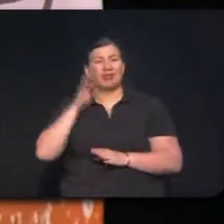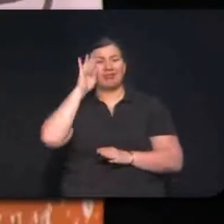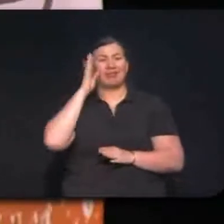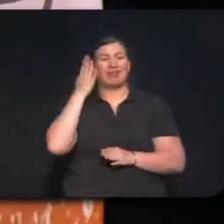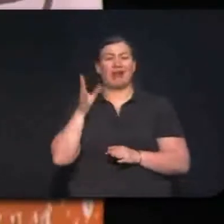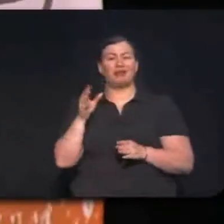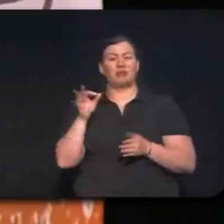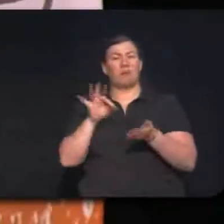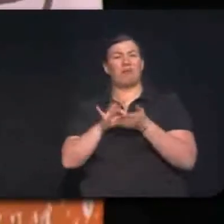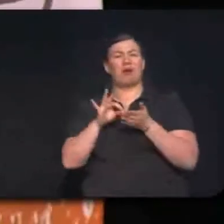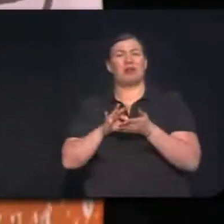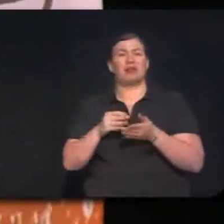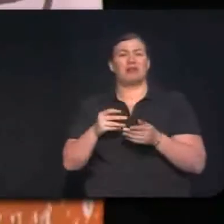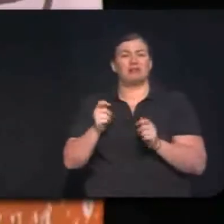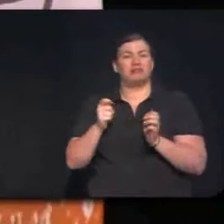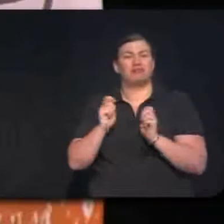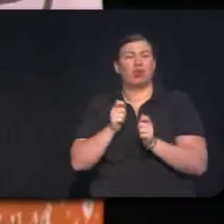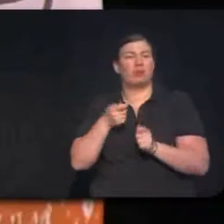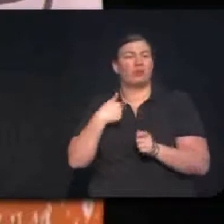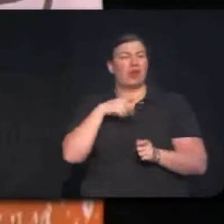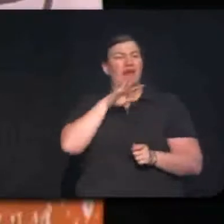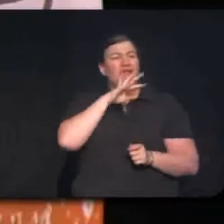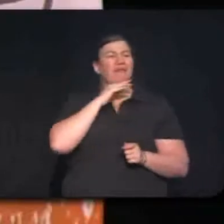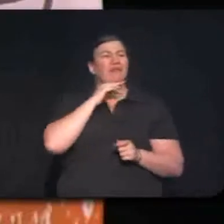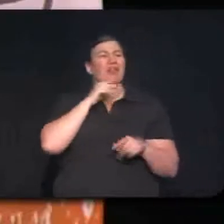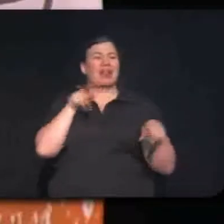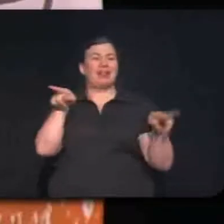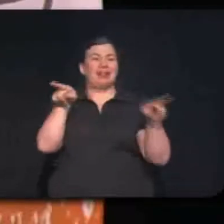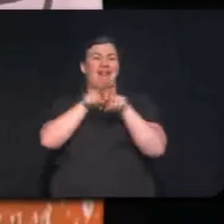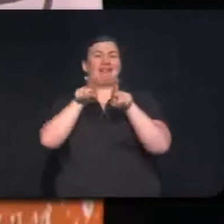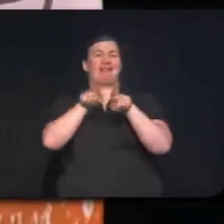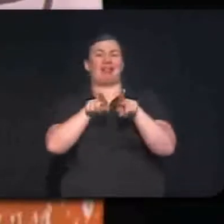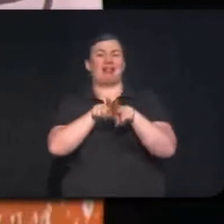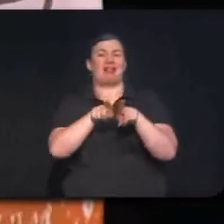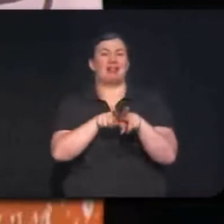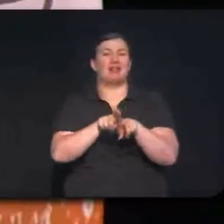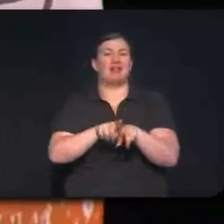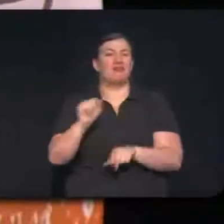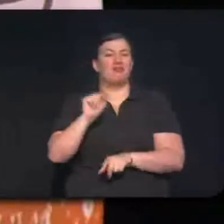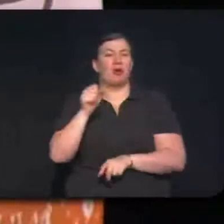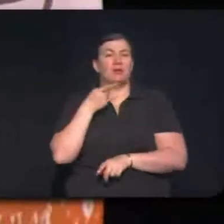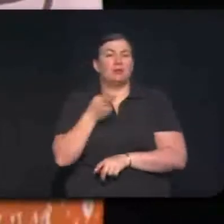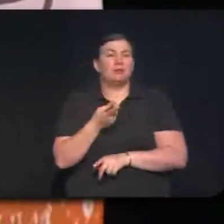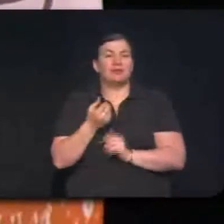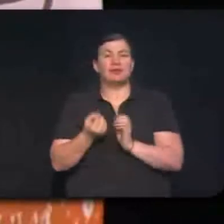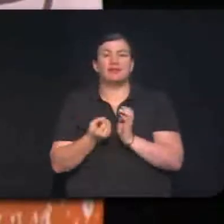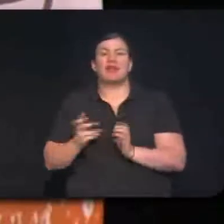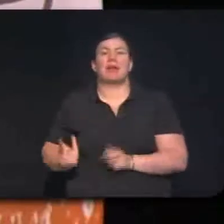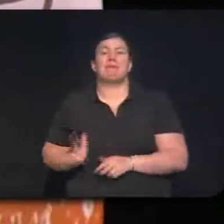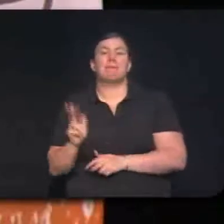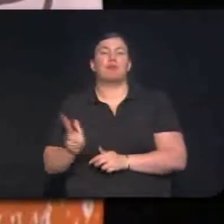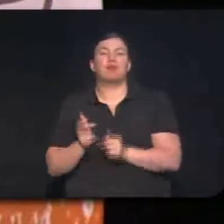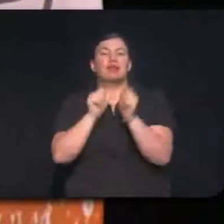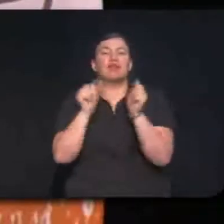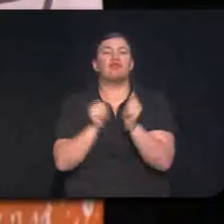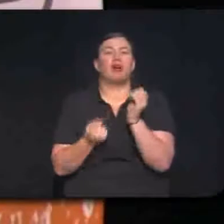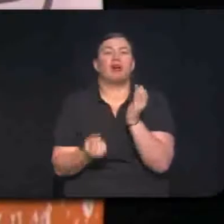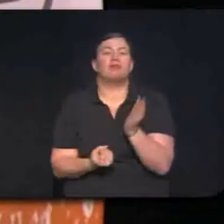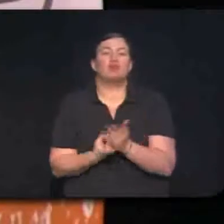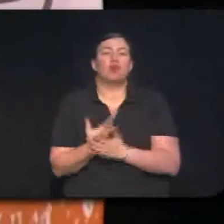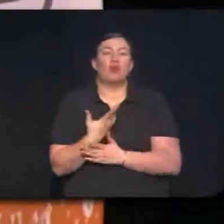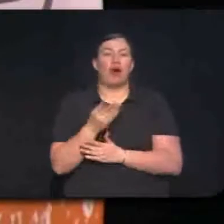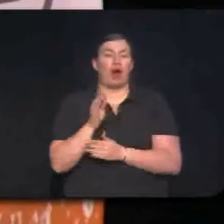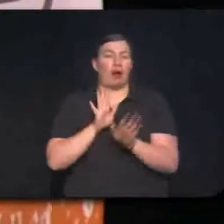Ähnlichkeiten erkennen denn dieser Antrag ist eine moderne Form von uhrabstimmung und Urabstimmung heißt nicht automatisch